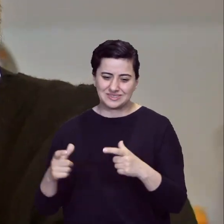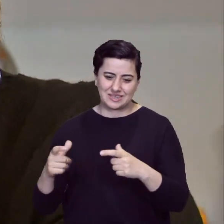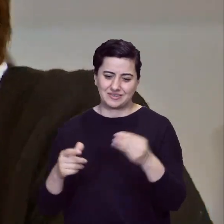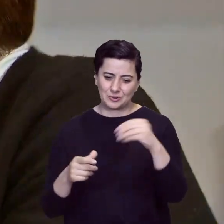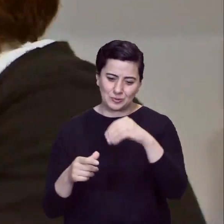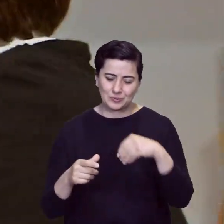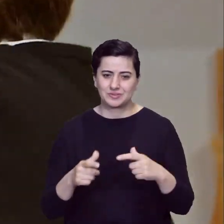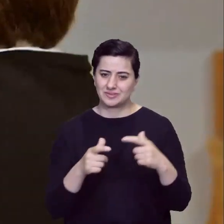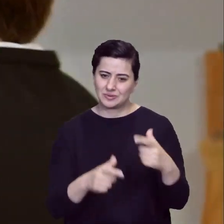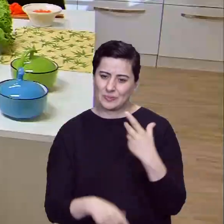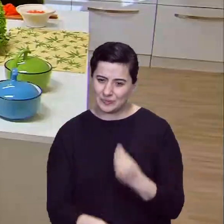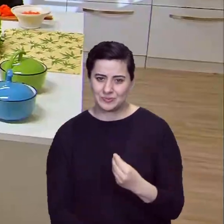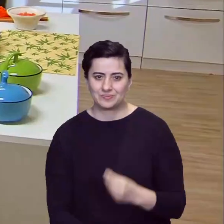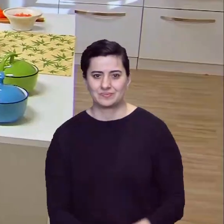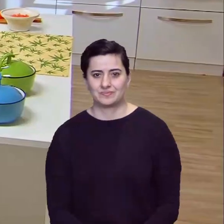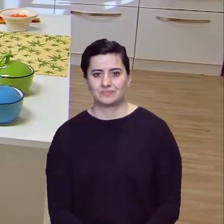bize.